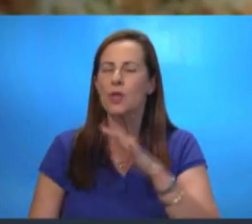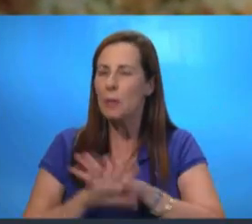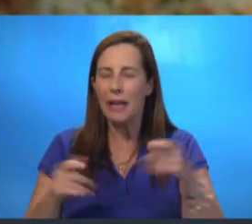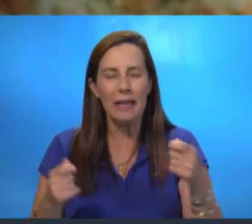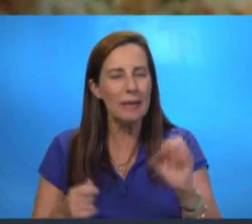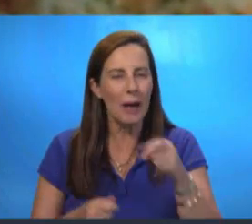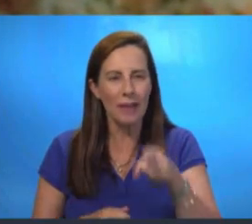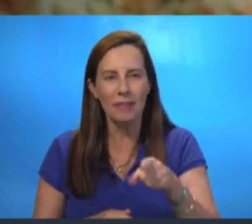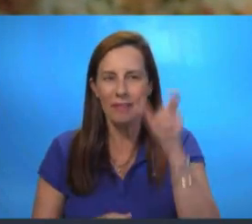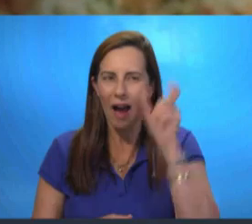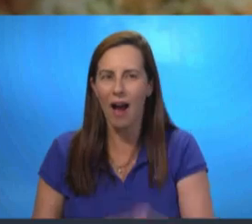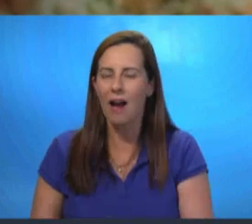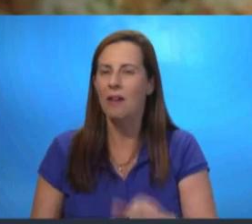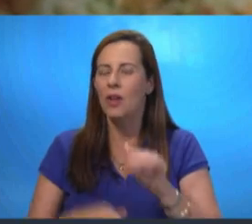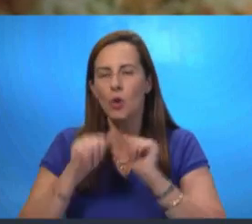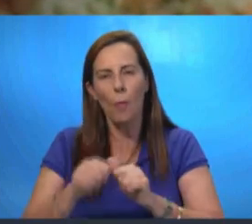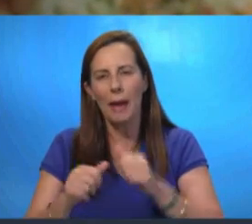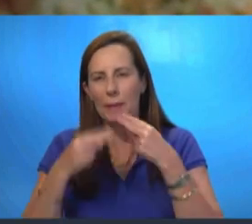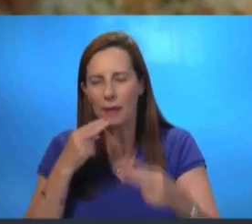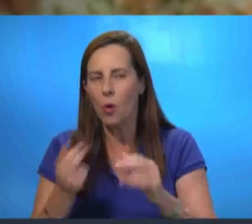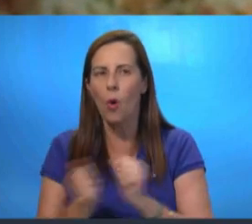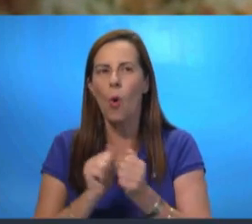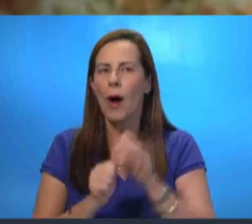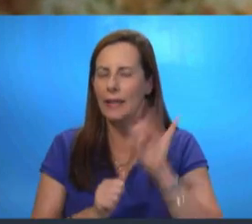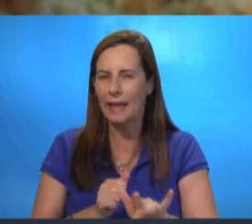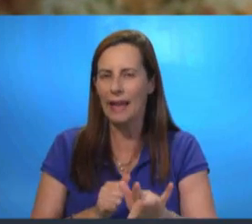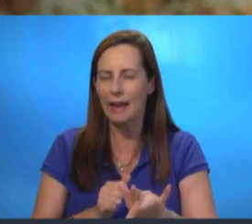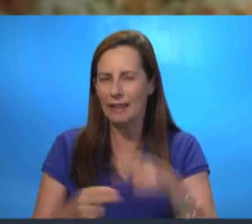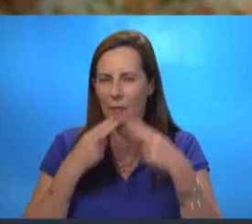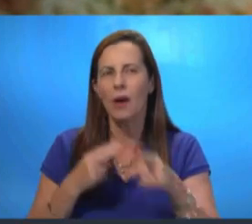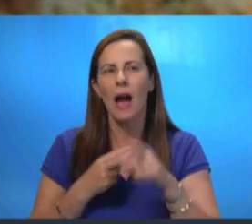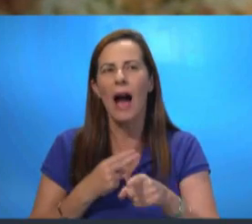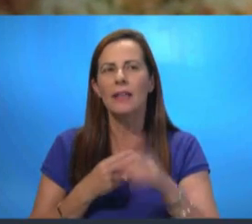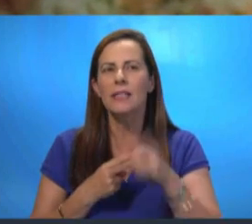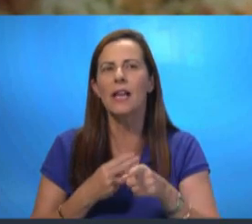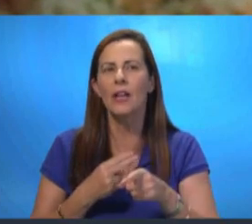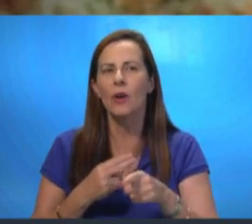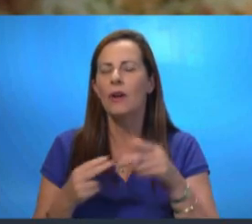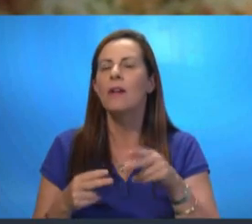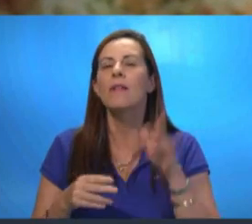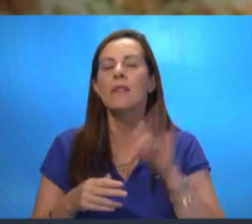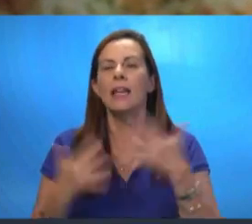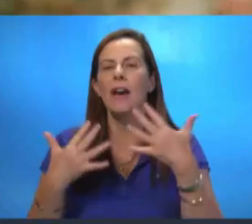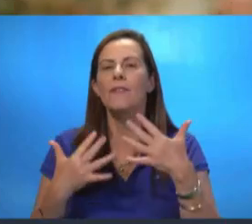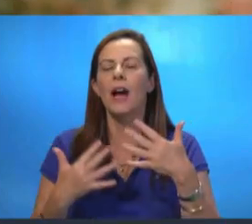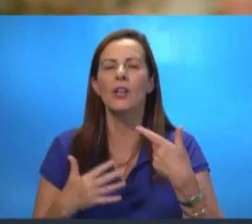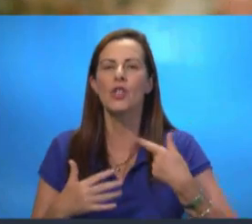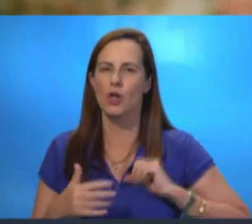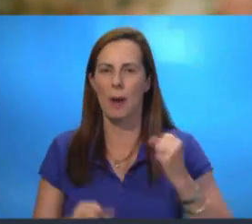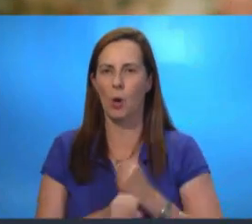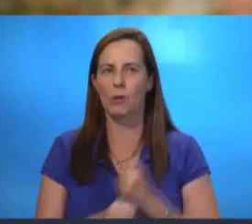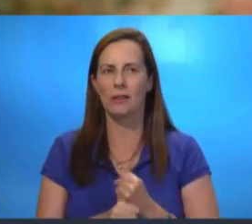לאם אתה אדם שתומך בתג מחיר ואתה נגד תג מחיר, אתה צריך להיות נגד האווירת הפחדה שהשבק מייצר.